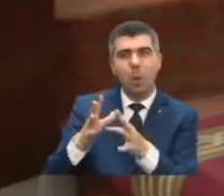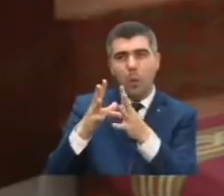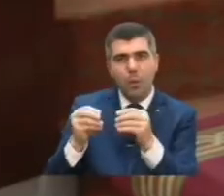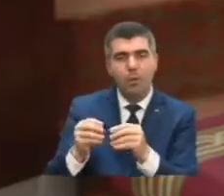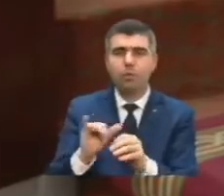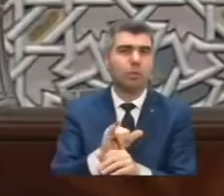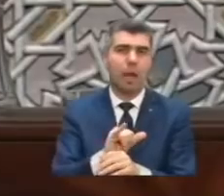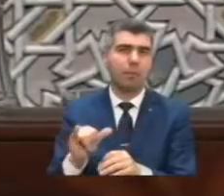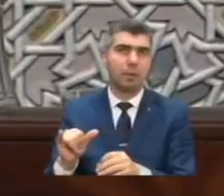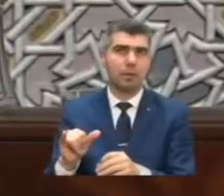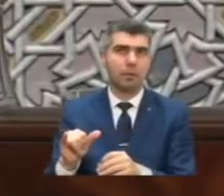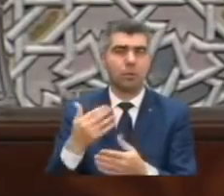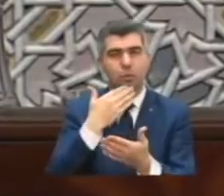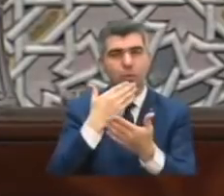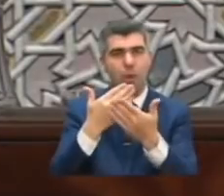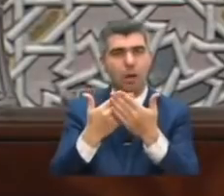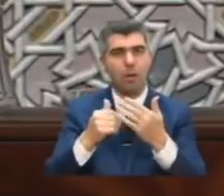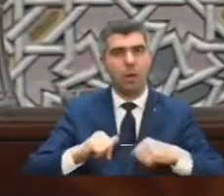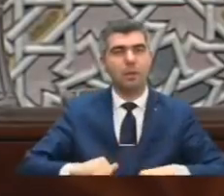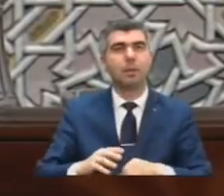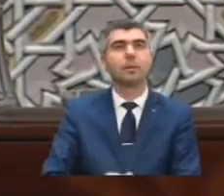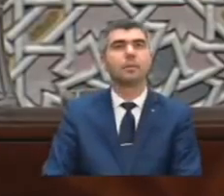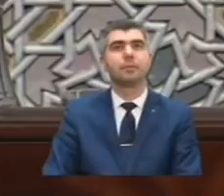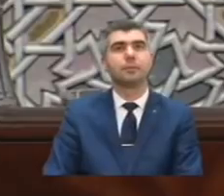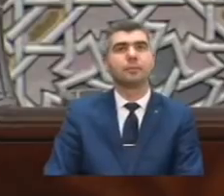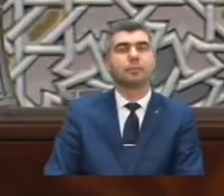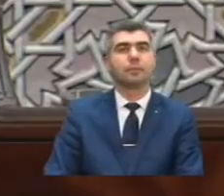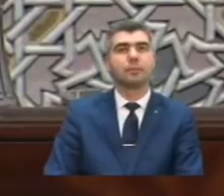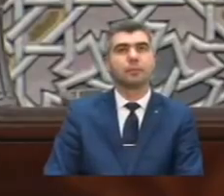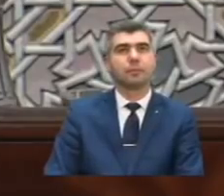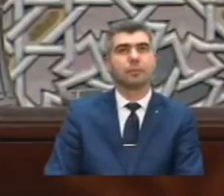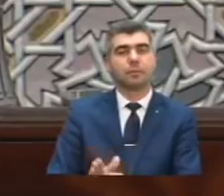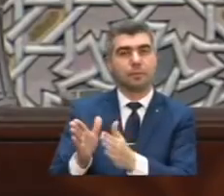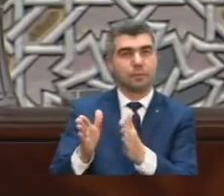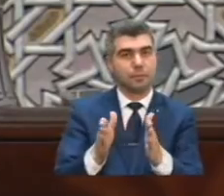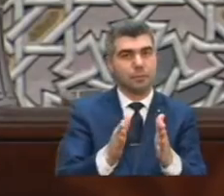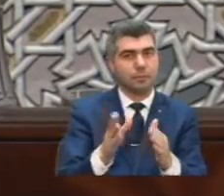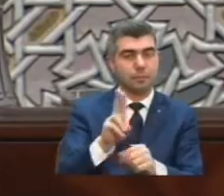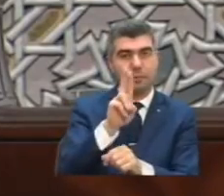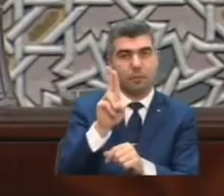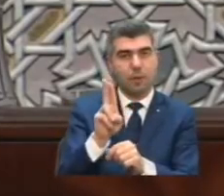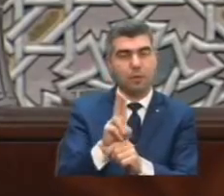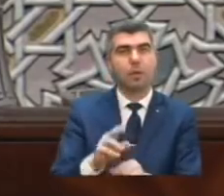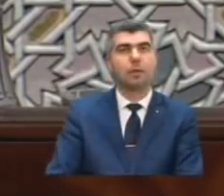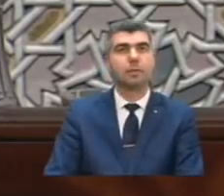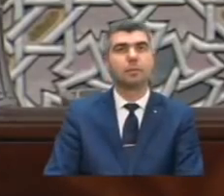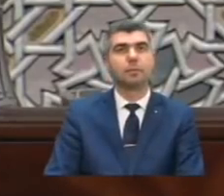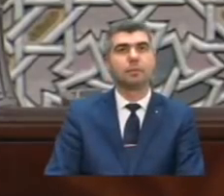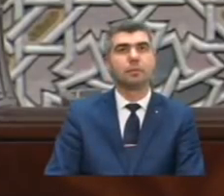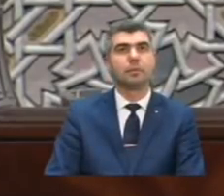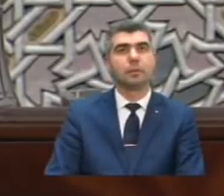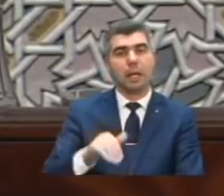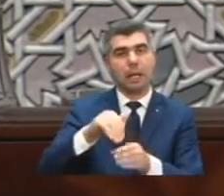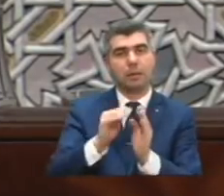شكرا السيد الوزير، تاع الوقت. سنمر إلى السؤال الخامس، فريق